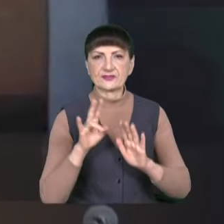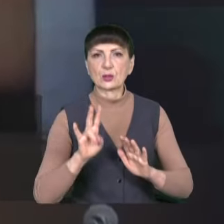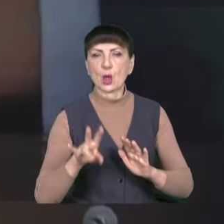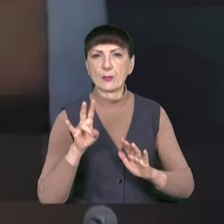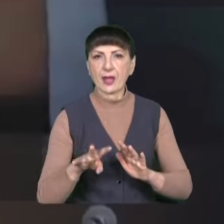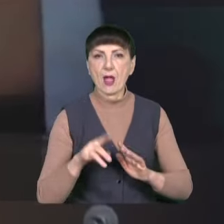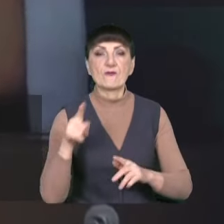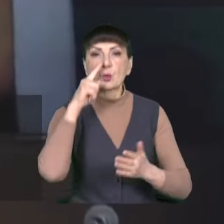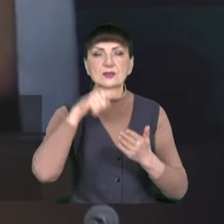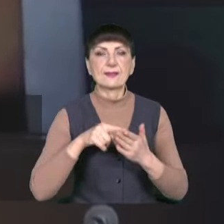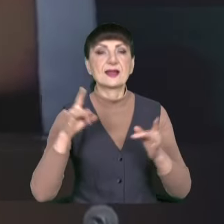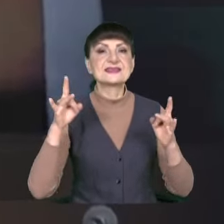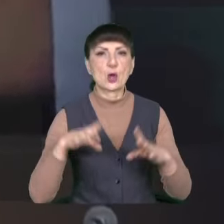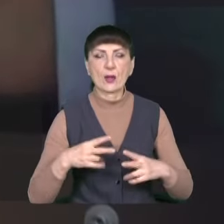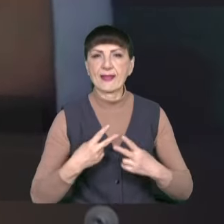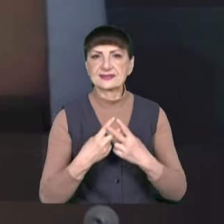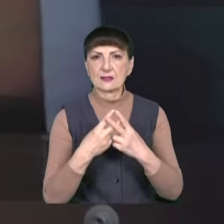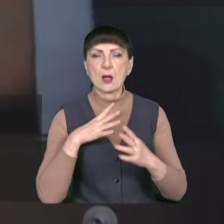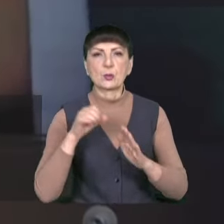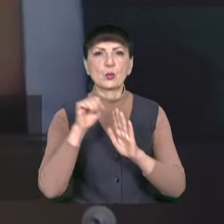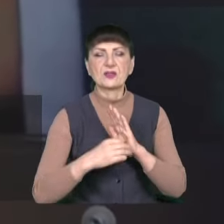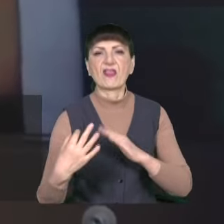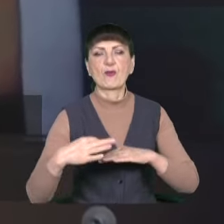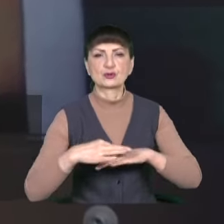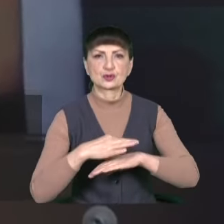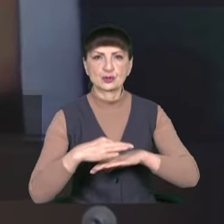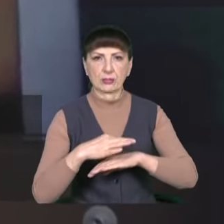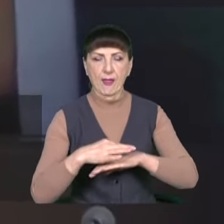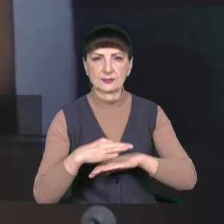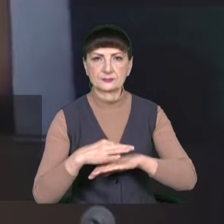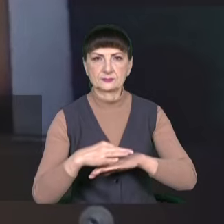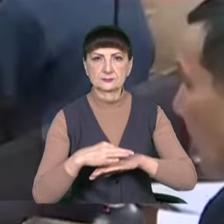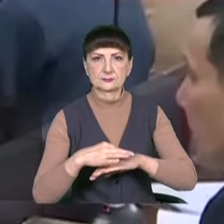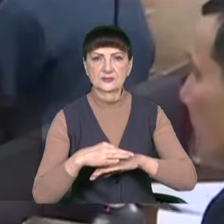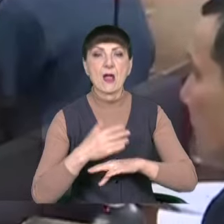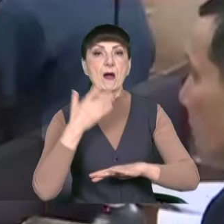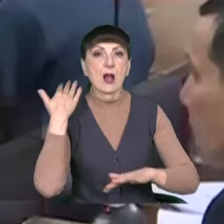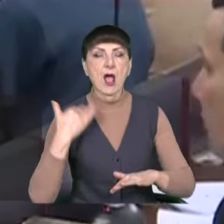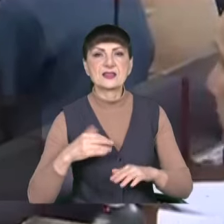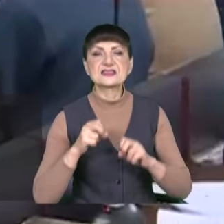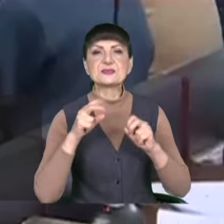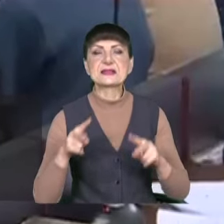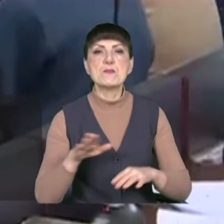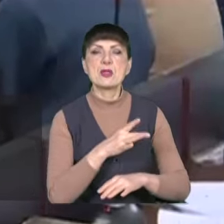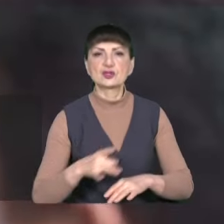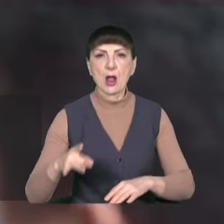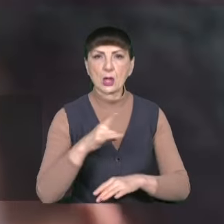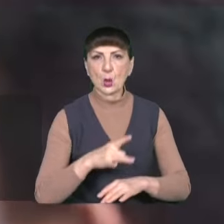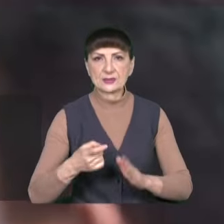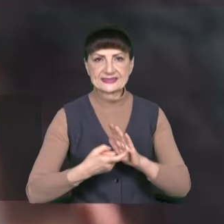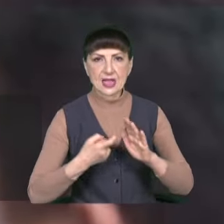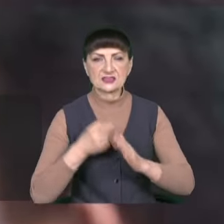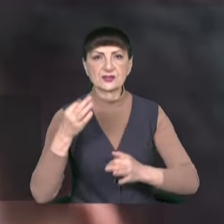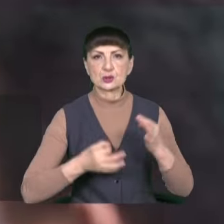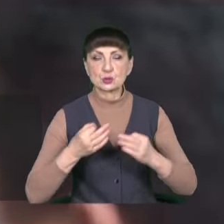тот день в одном из ресторанов столицы была убита его супруга Салтанат Нукенова. Ранее в специализированном межрайонном следственном